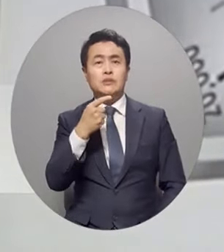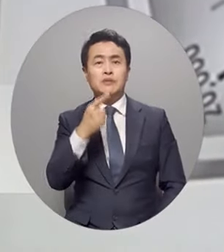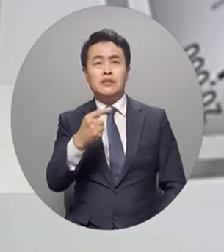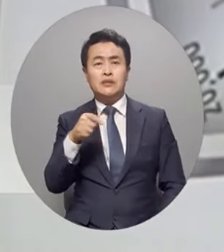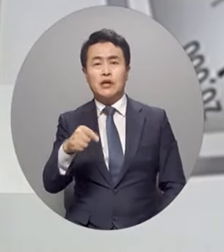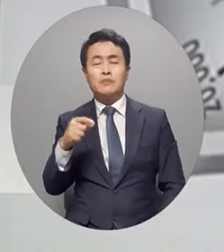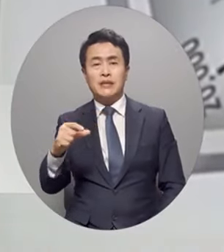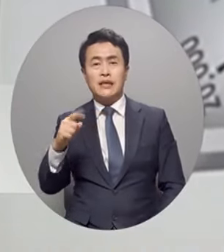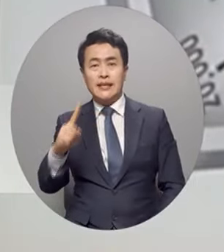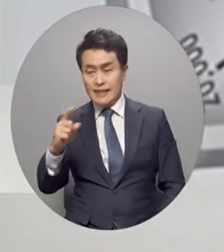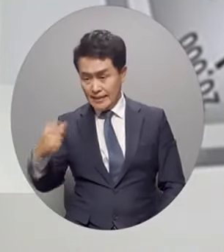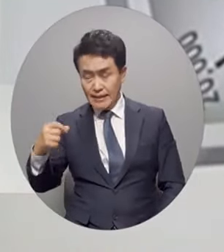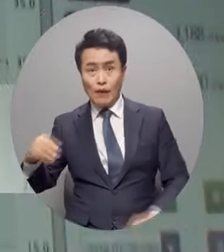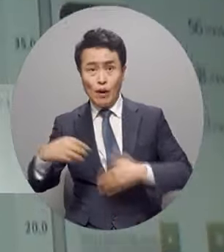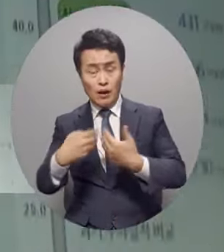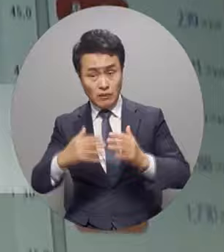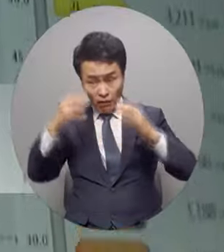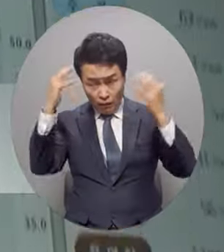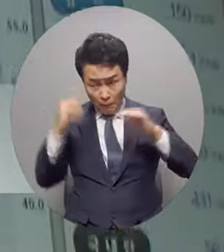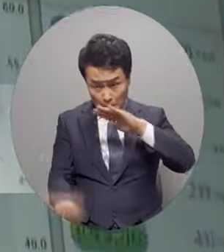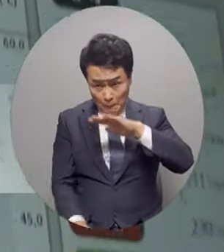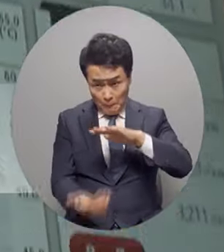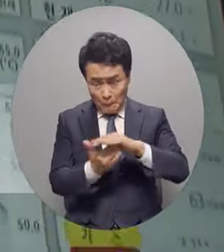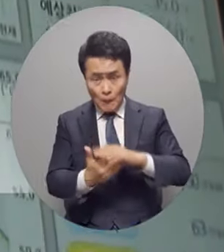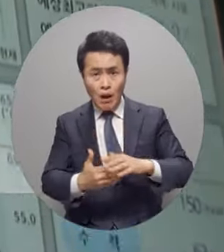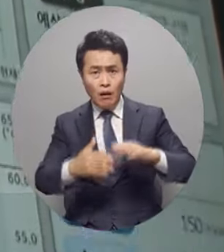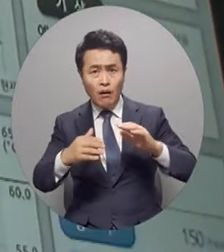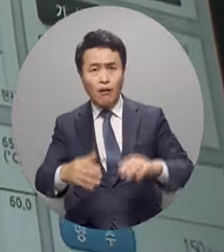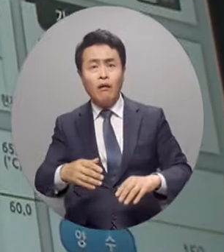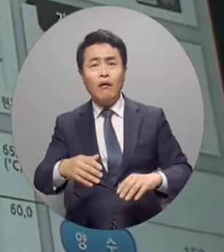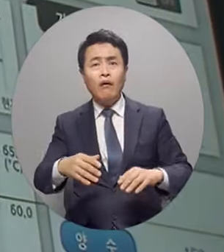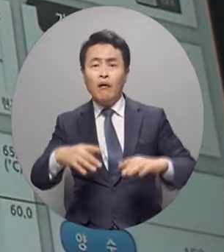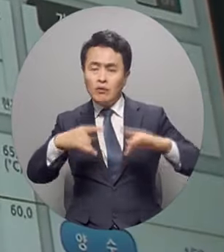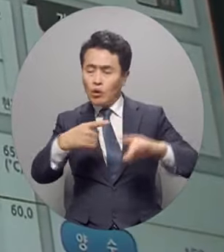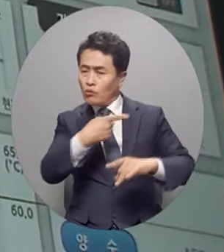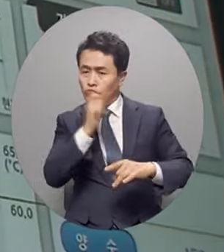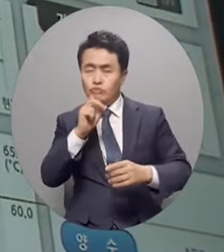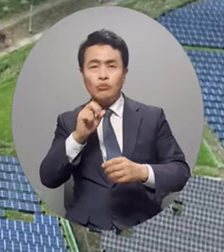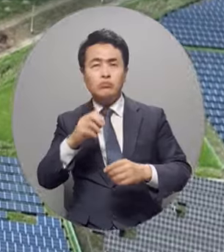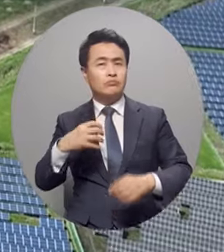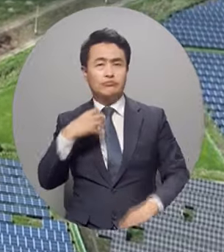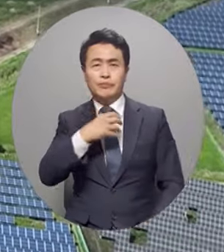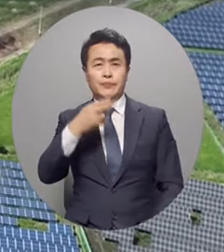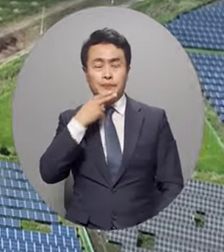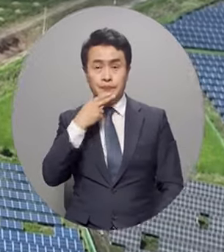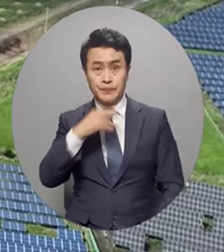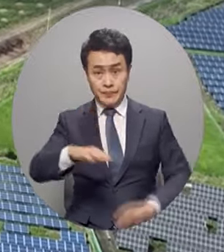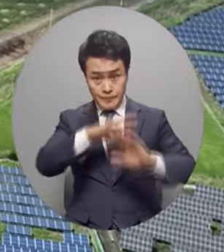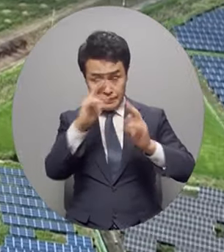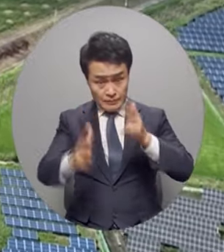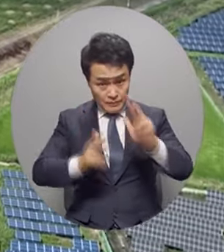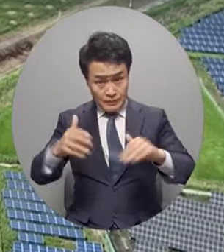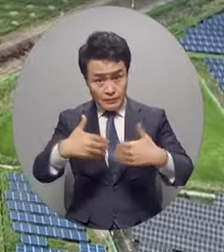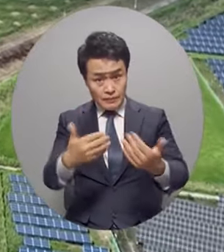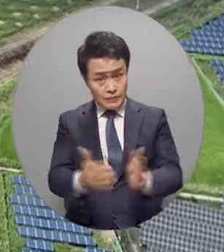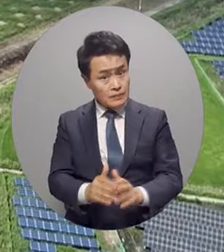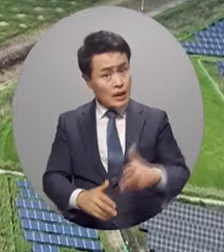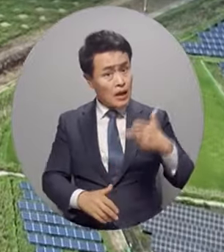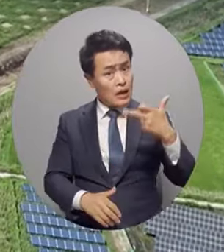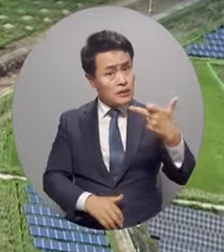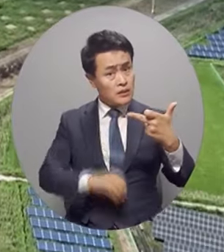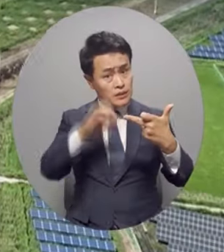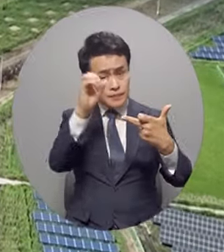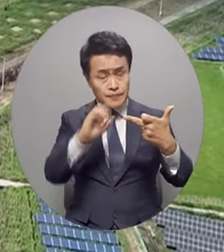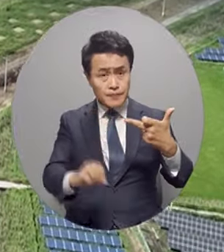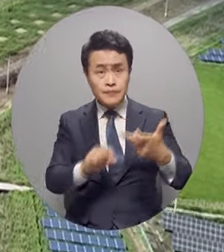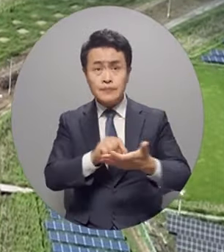역대 여름철 최고치를 넘어섰지만 전력 대란 우려는 없었습니다. 전체 발전량 중 17%를